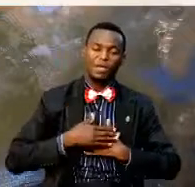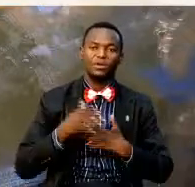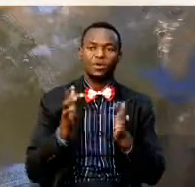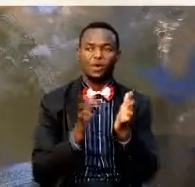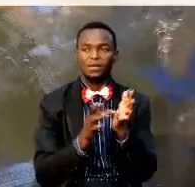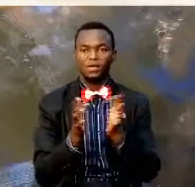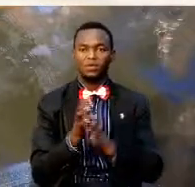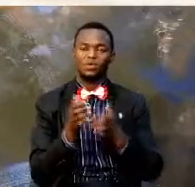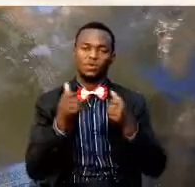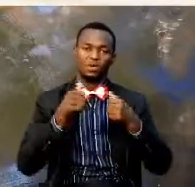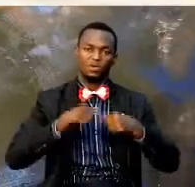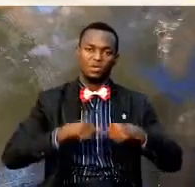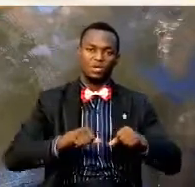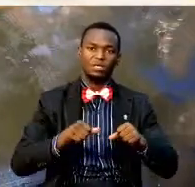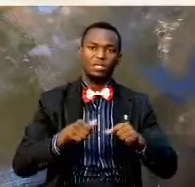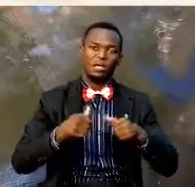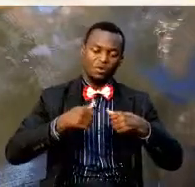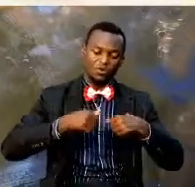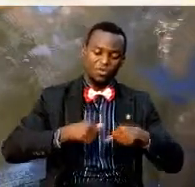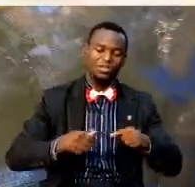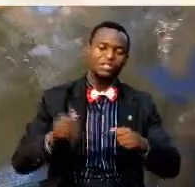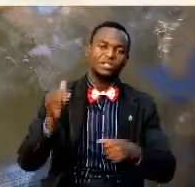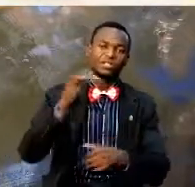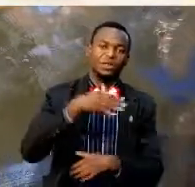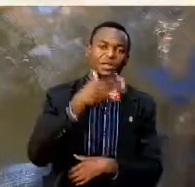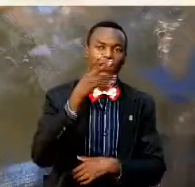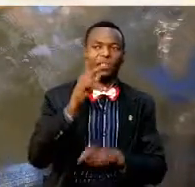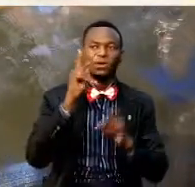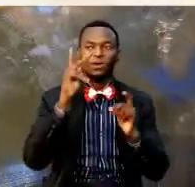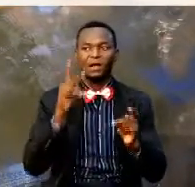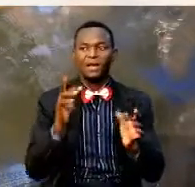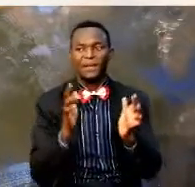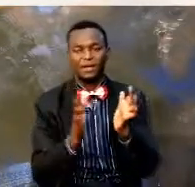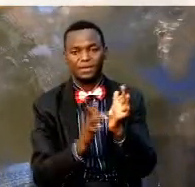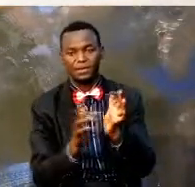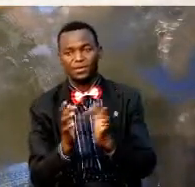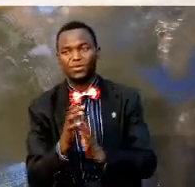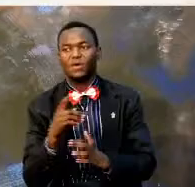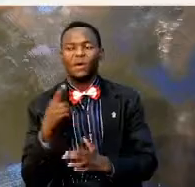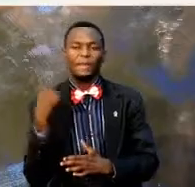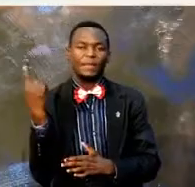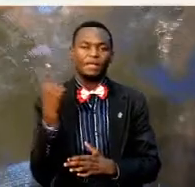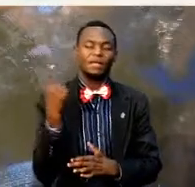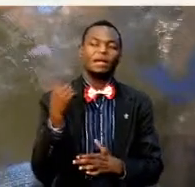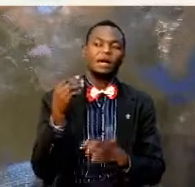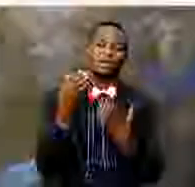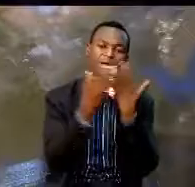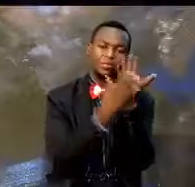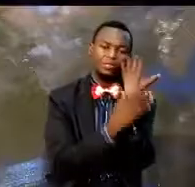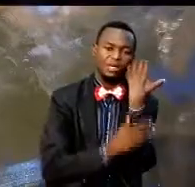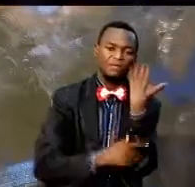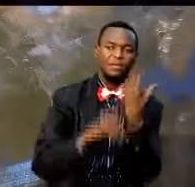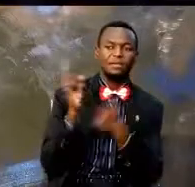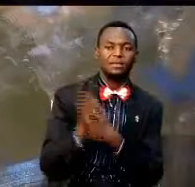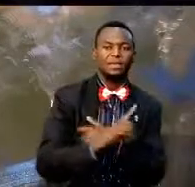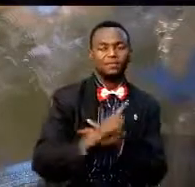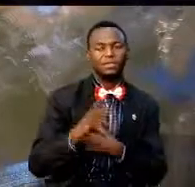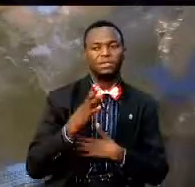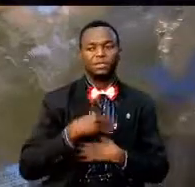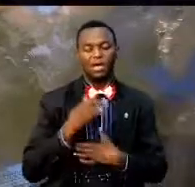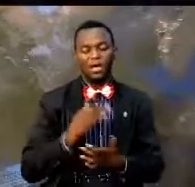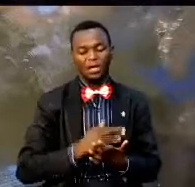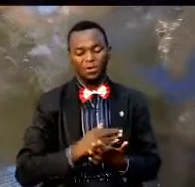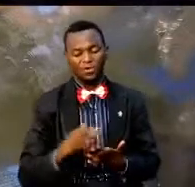unatubidisha upendo wake. Ukubidisha jioni ya leo. Karama ya Yesu ya pekee, atatusamehe dhambi zetu, atatuondolea kila